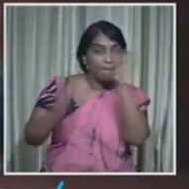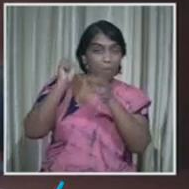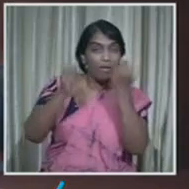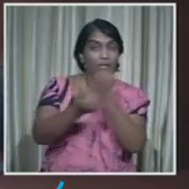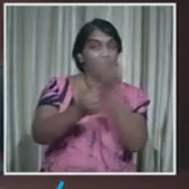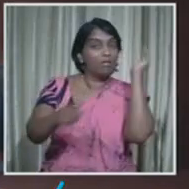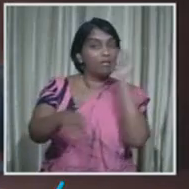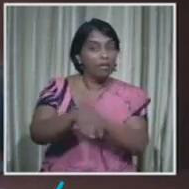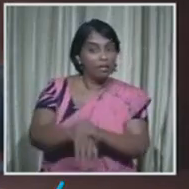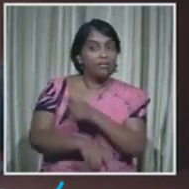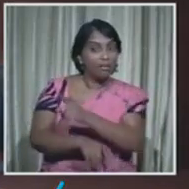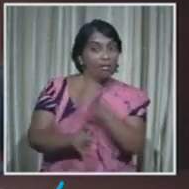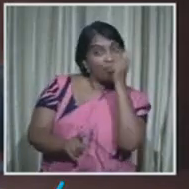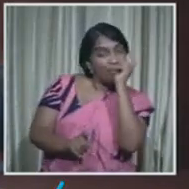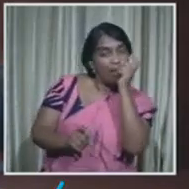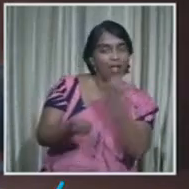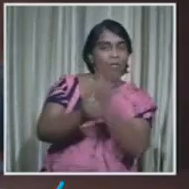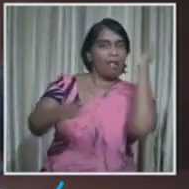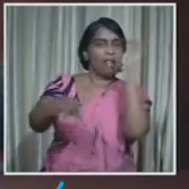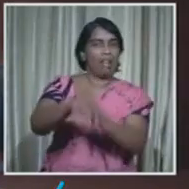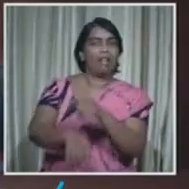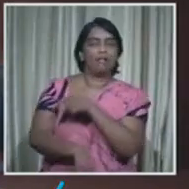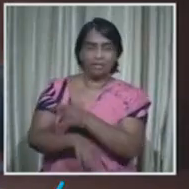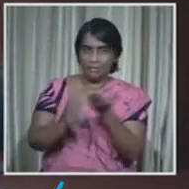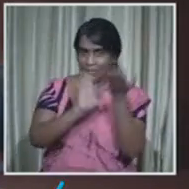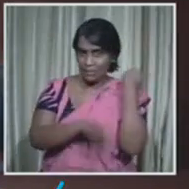ගත්තේ ඒ සුපරීක්ෂාව නිසා ඒ නිසා තමයි